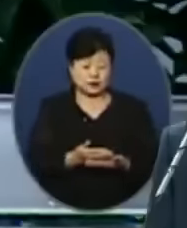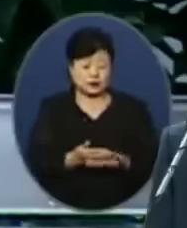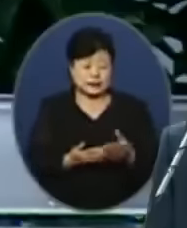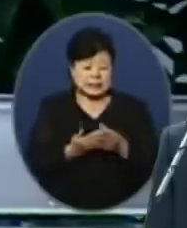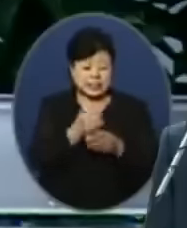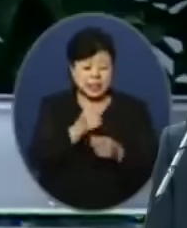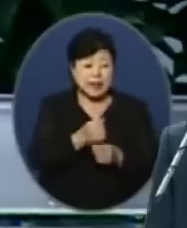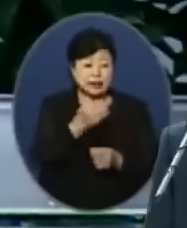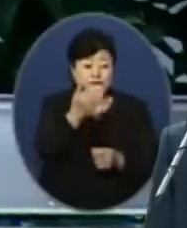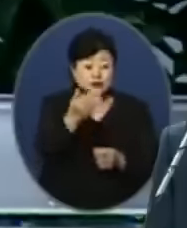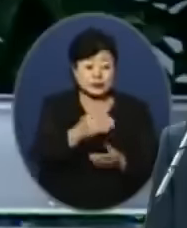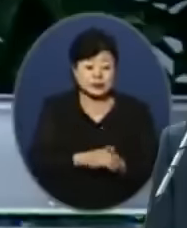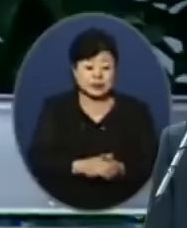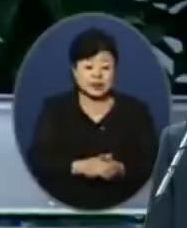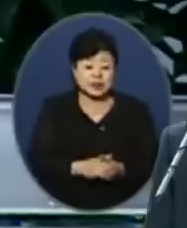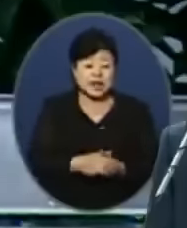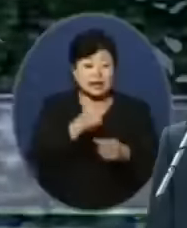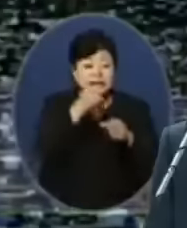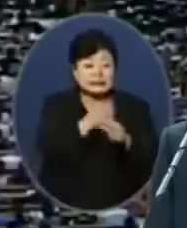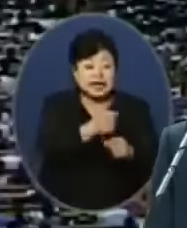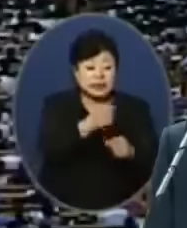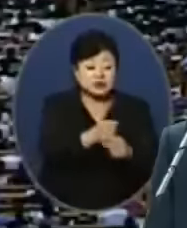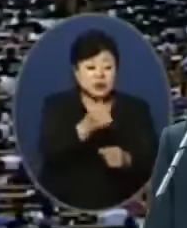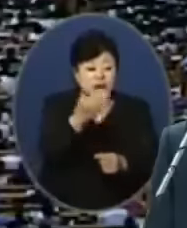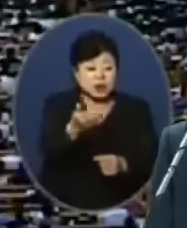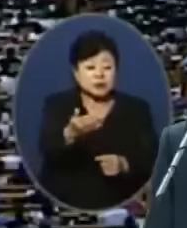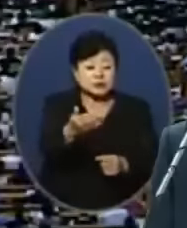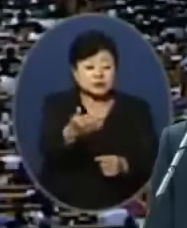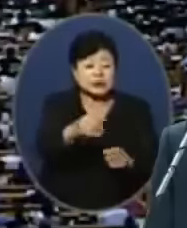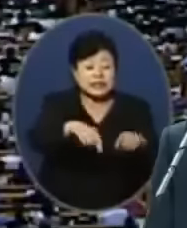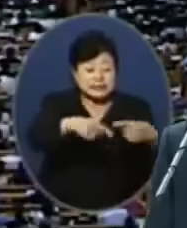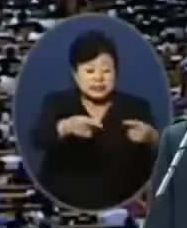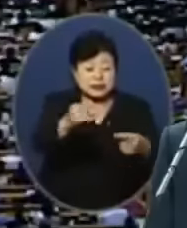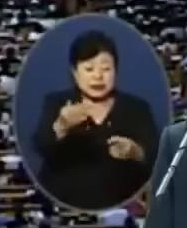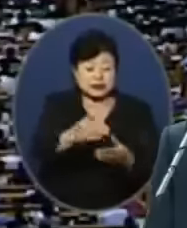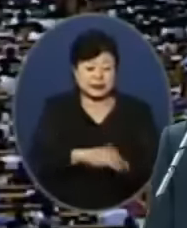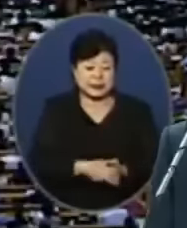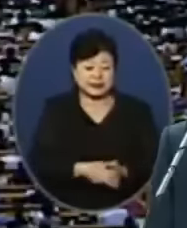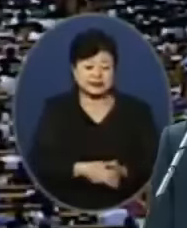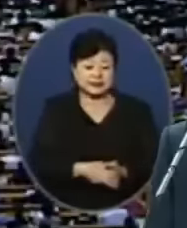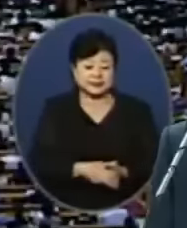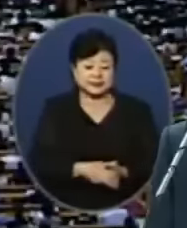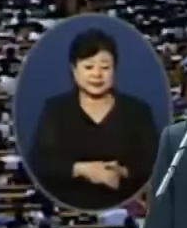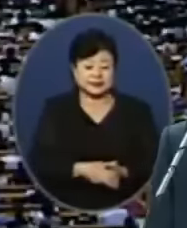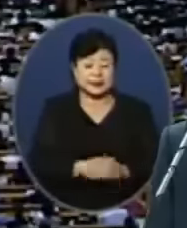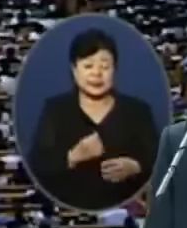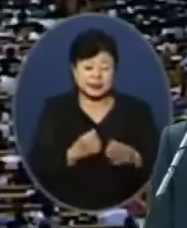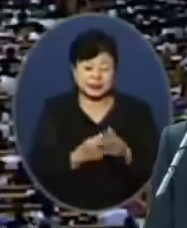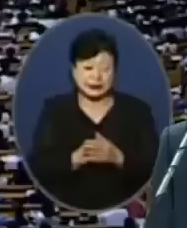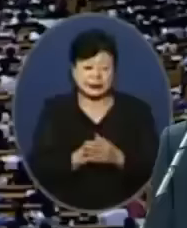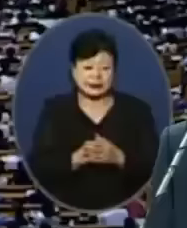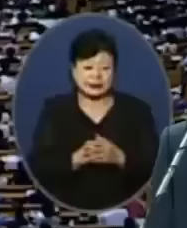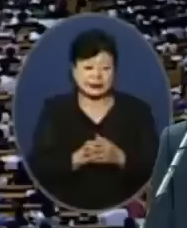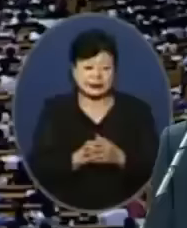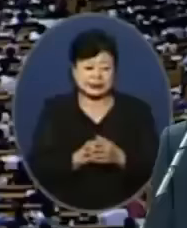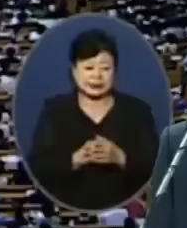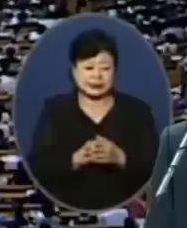생기게 만들어주는 것입니다. 창조에 여러분이 가담하게 되는 것입니다. 그러므로